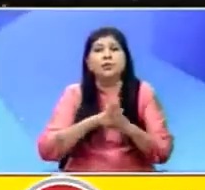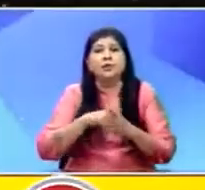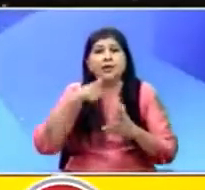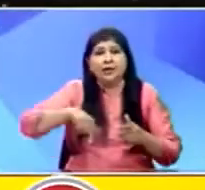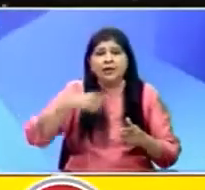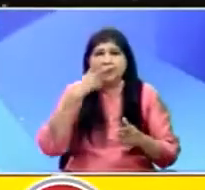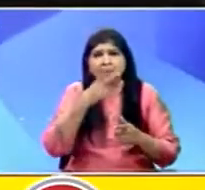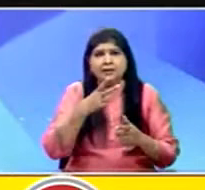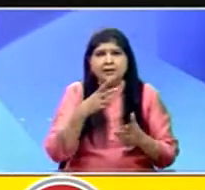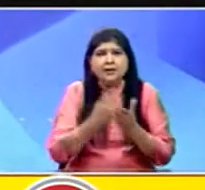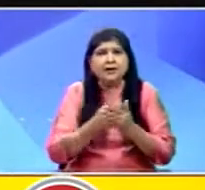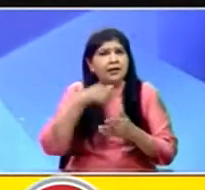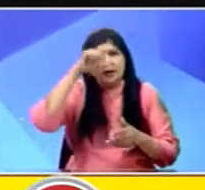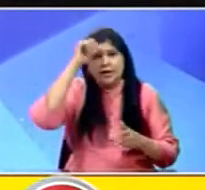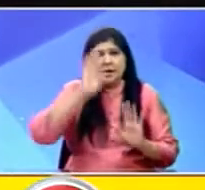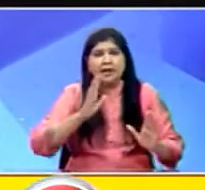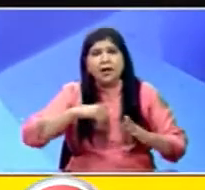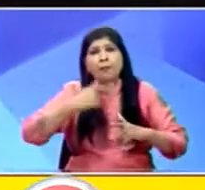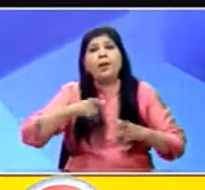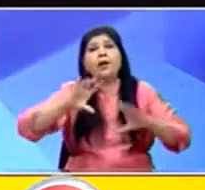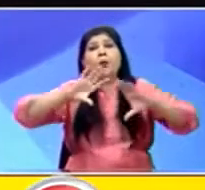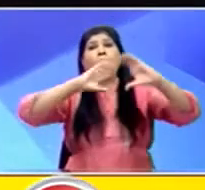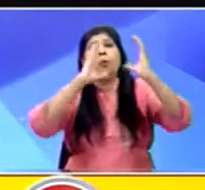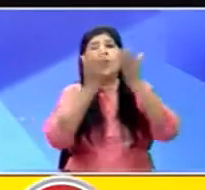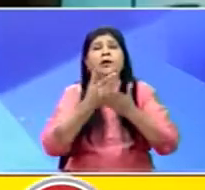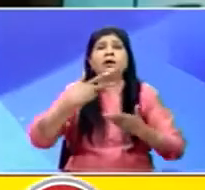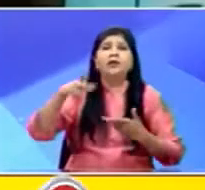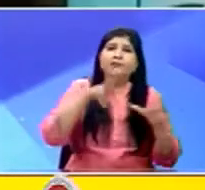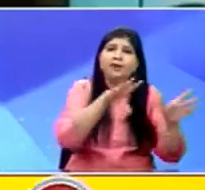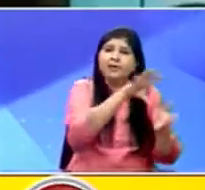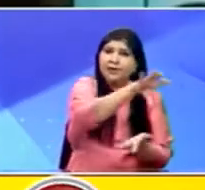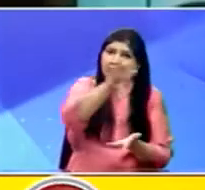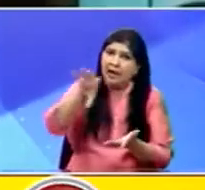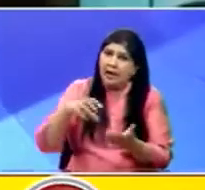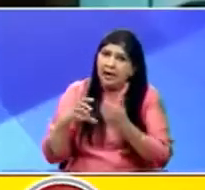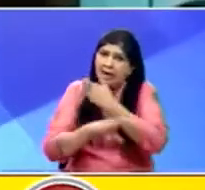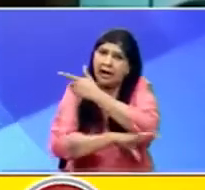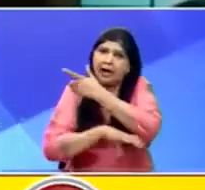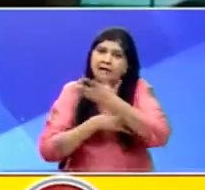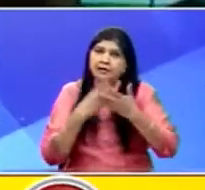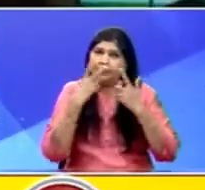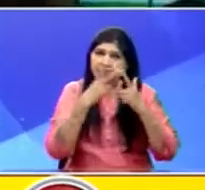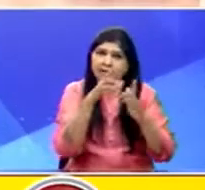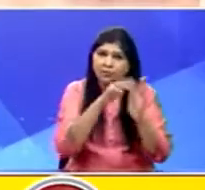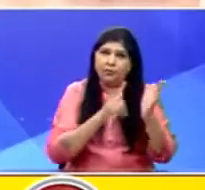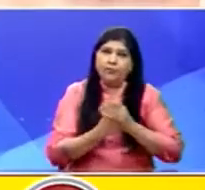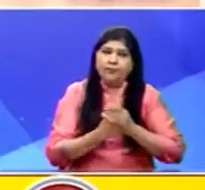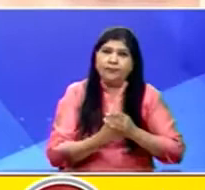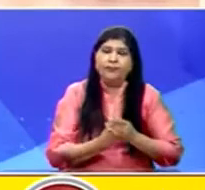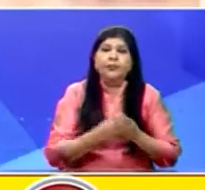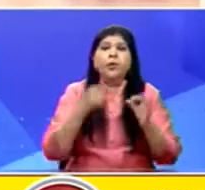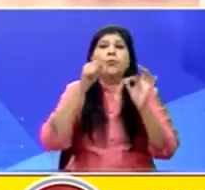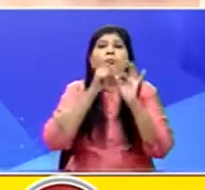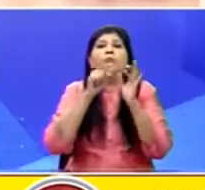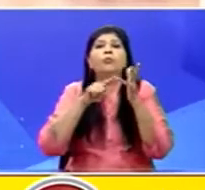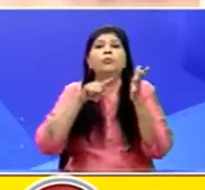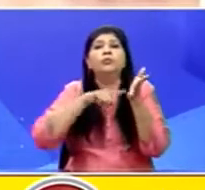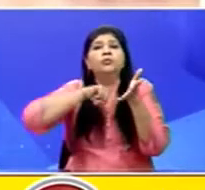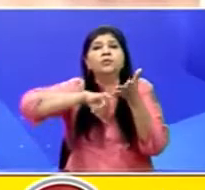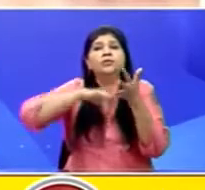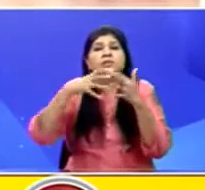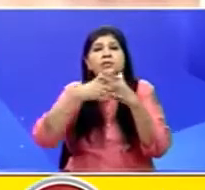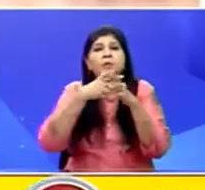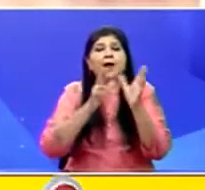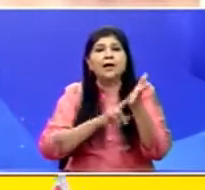नहीं बल्कि दुनिया के दूसरे देशों में भी देखने को मिले। बोत्सवाना में वहां